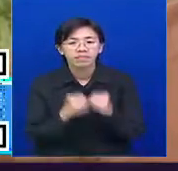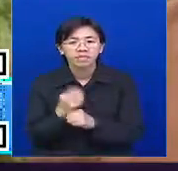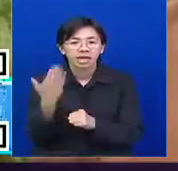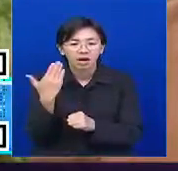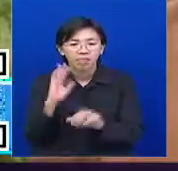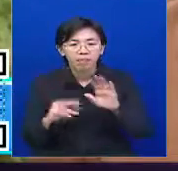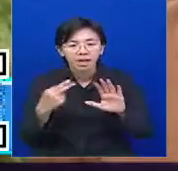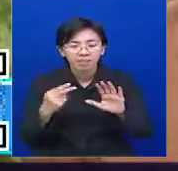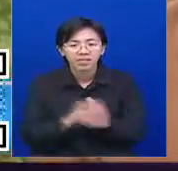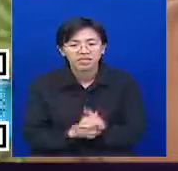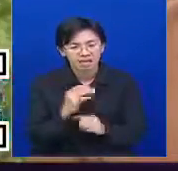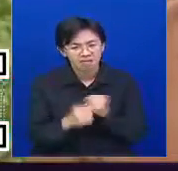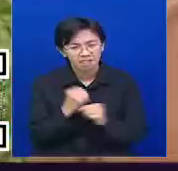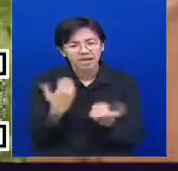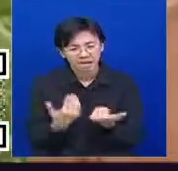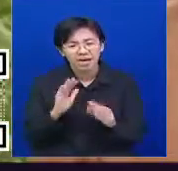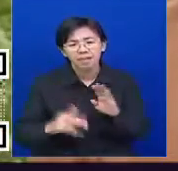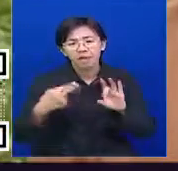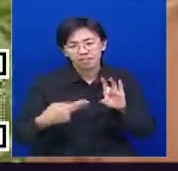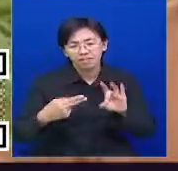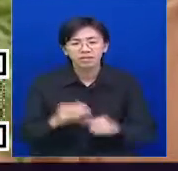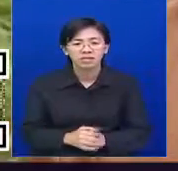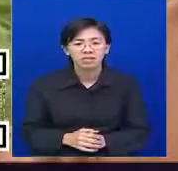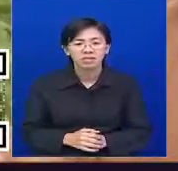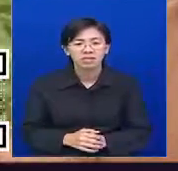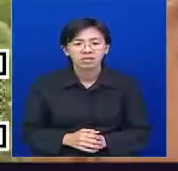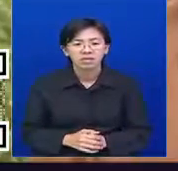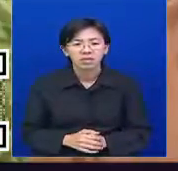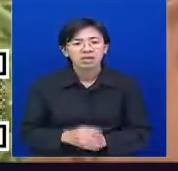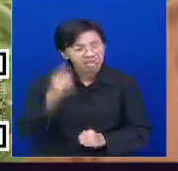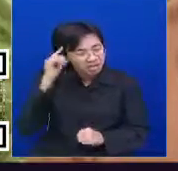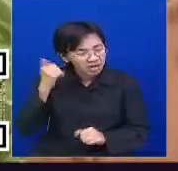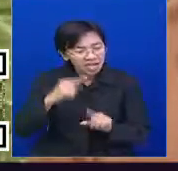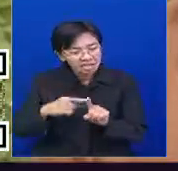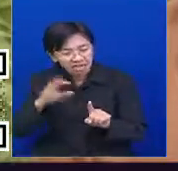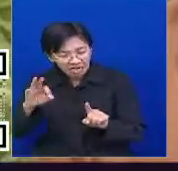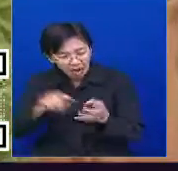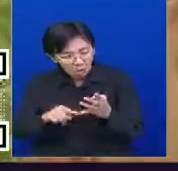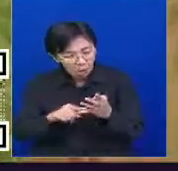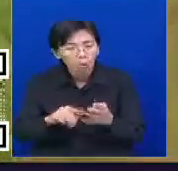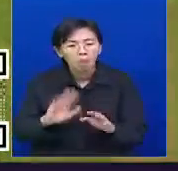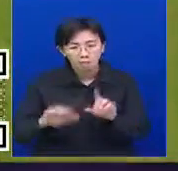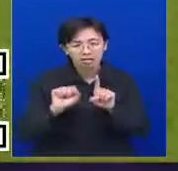ปีนี้ 80,000 และขณะนี้ 80,000 ถ้าไปกันยาด้วยเป็นแสนนะครับ